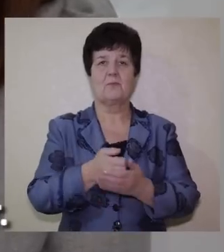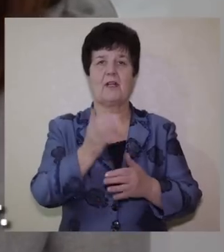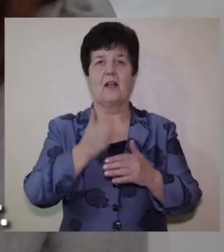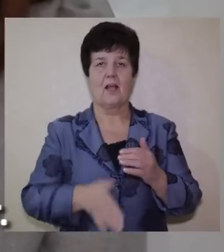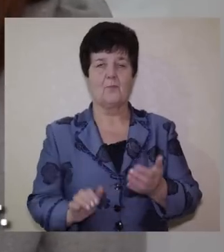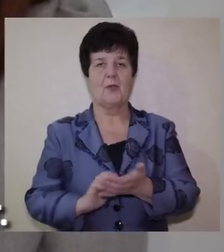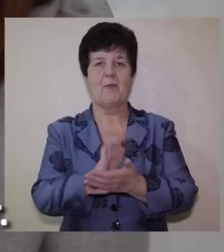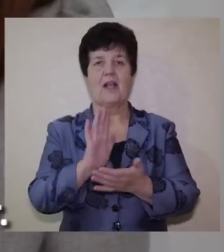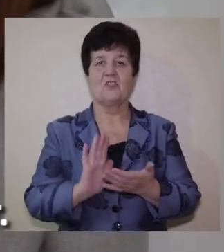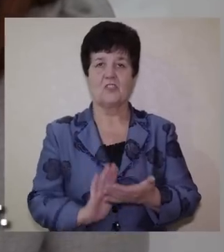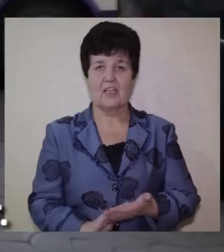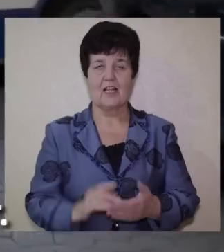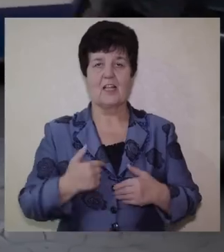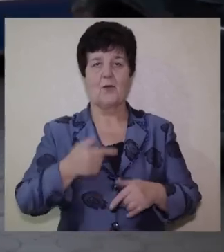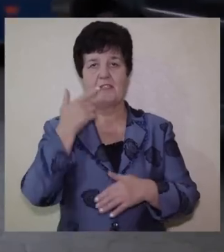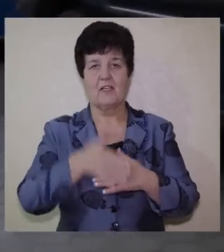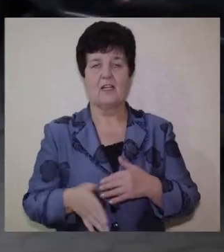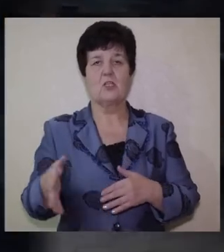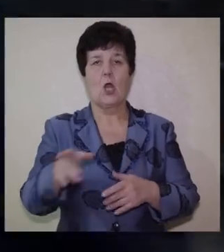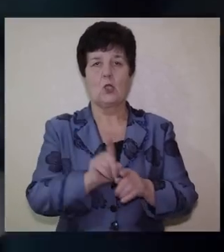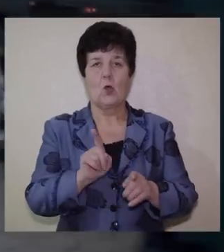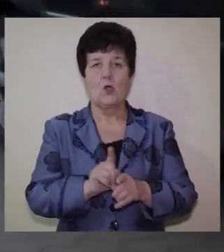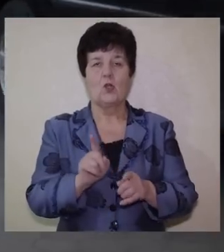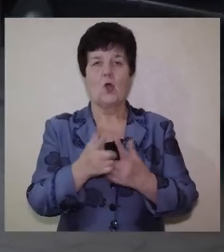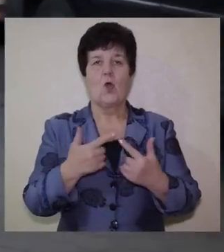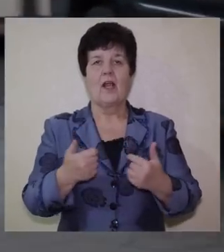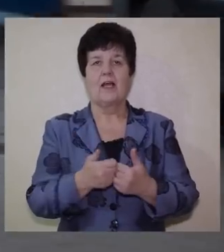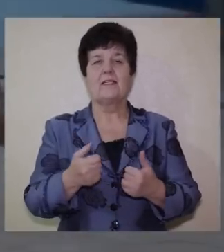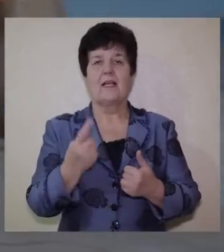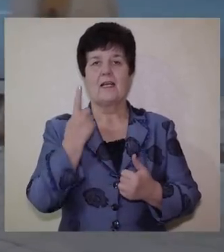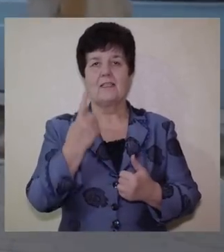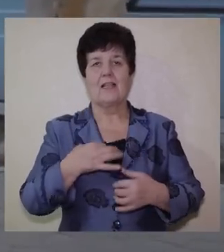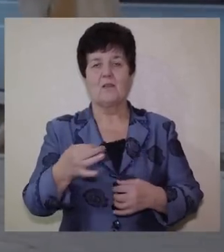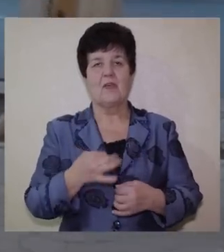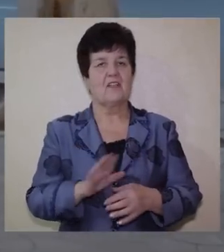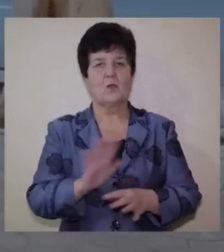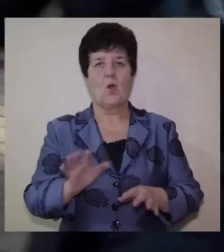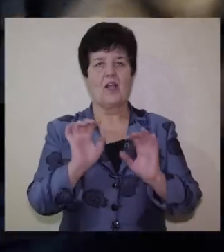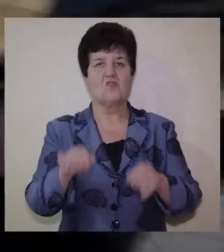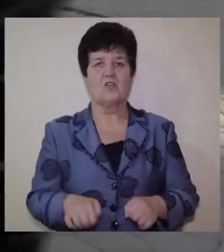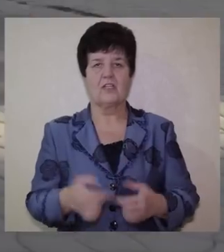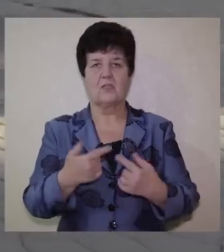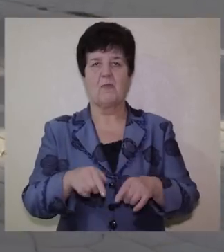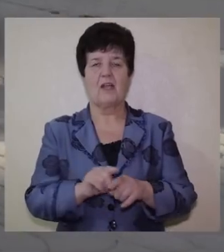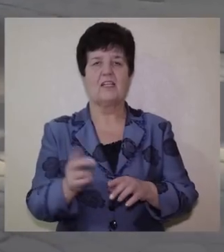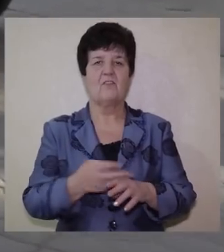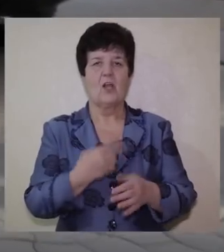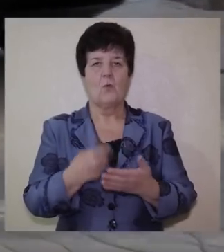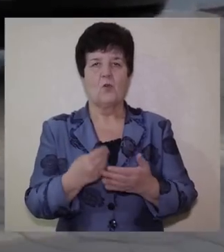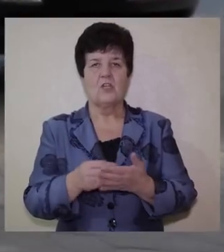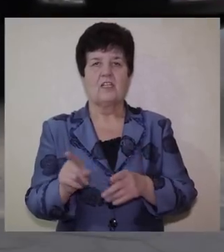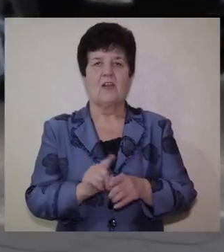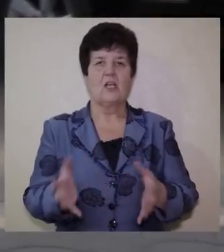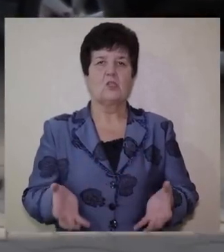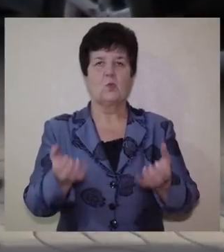până la capăt, m-am înregistrat, am înțeles că totuși un candidat independent la noi nu prea are șanse, mai ales fără buget,